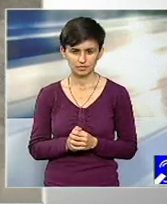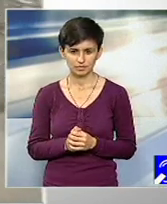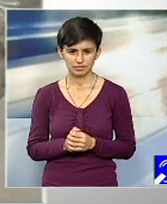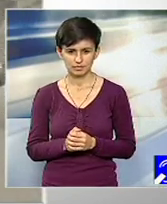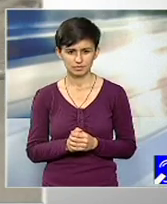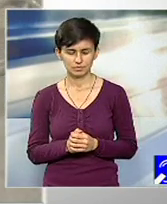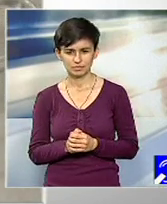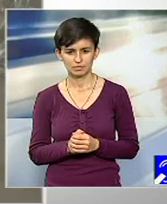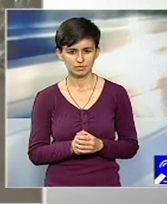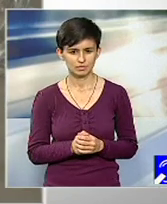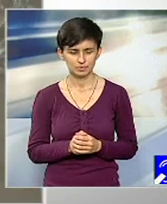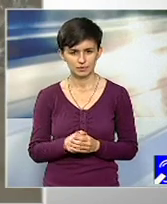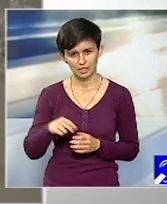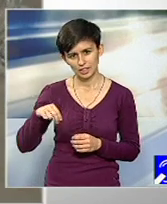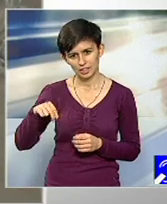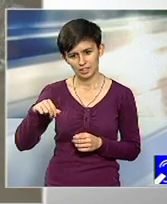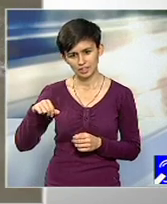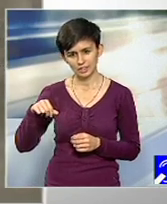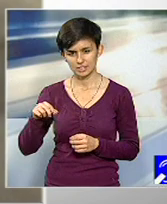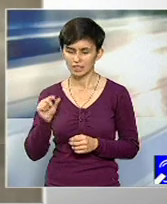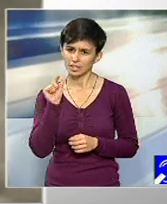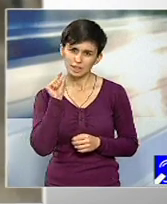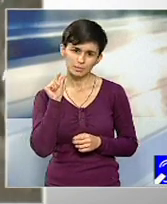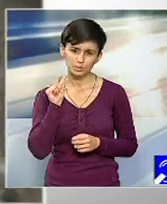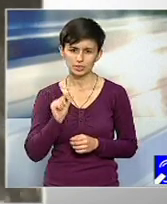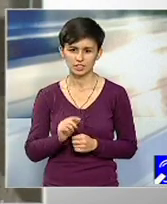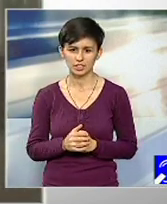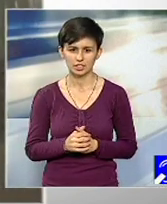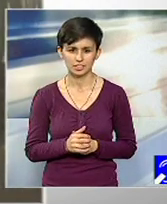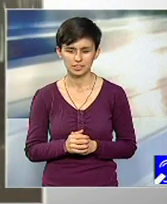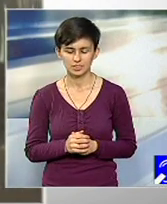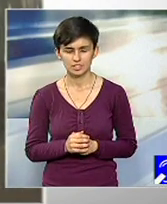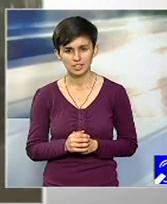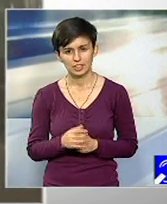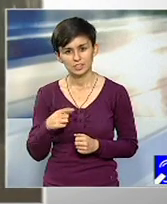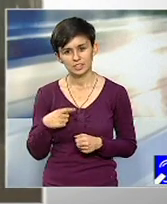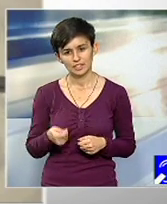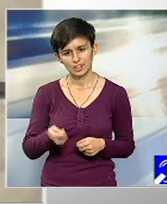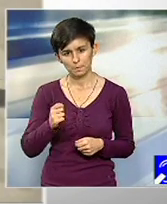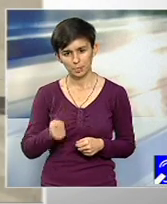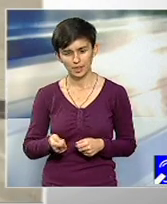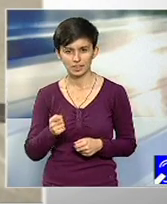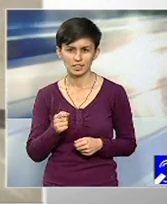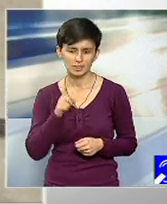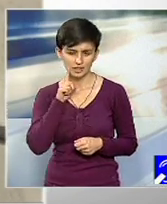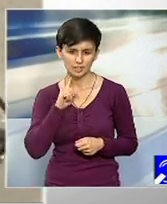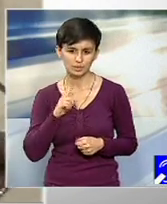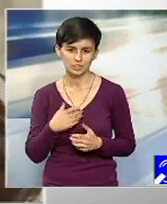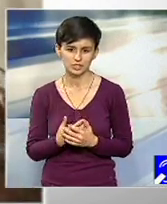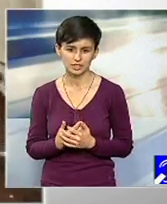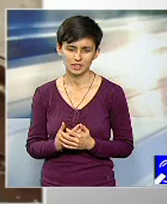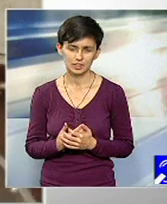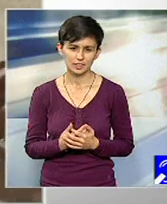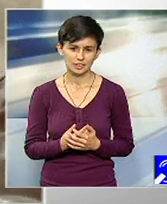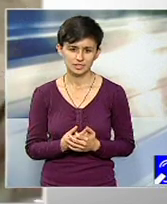puțină, sare. Un pic de sare, nu foarte mult, clătite dulci, înțeleg că facem, nu? Pentru desert, cum ar veni.